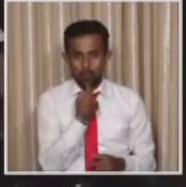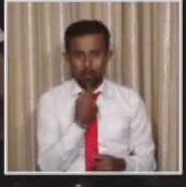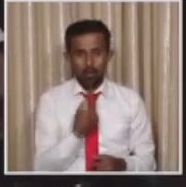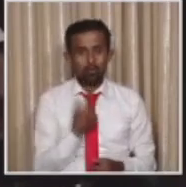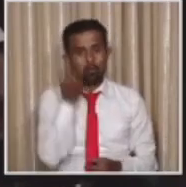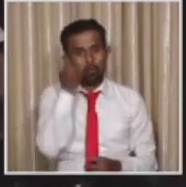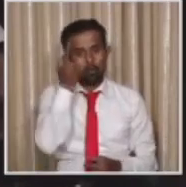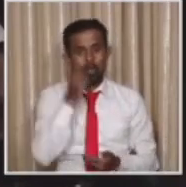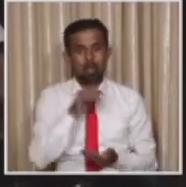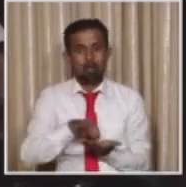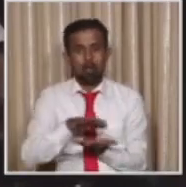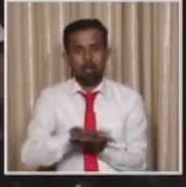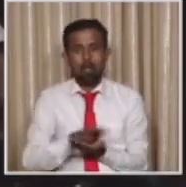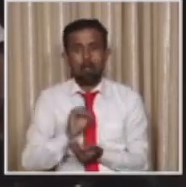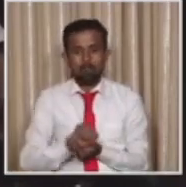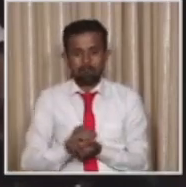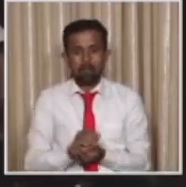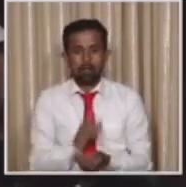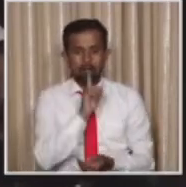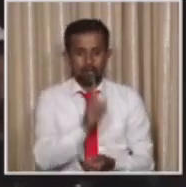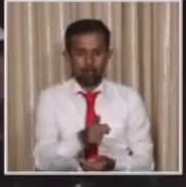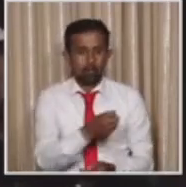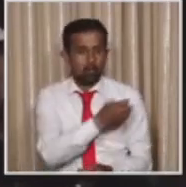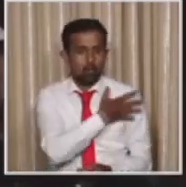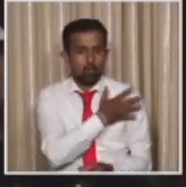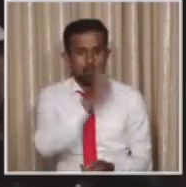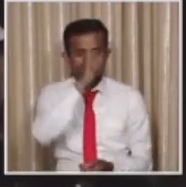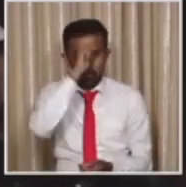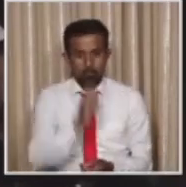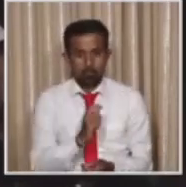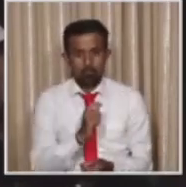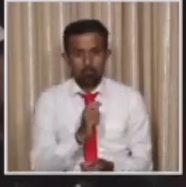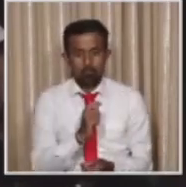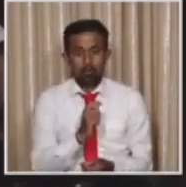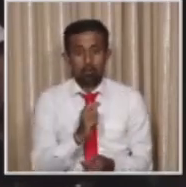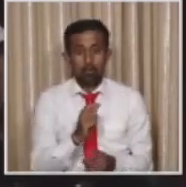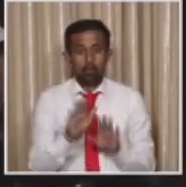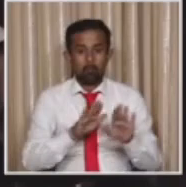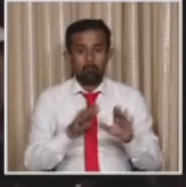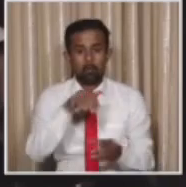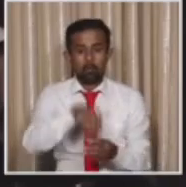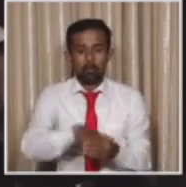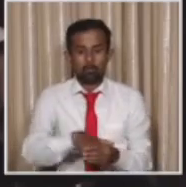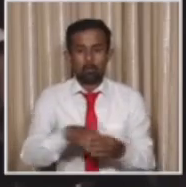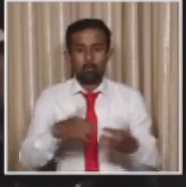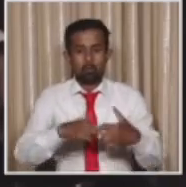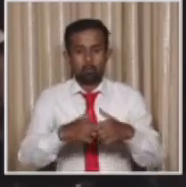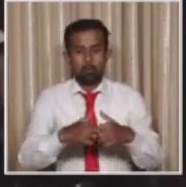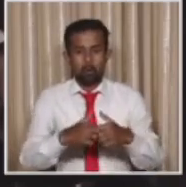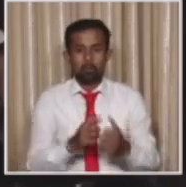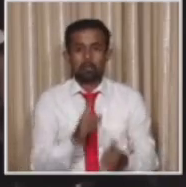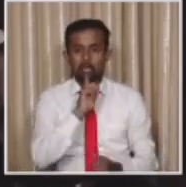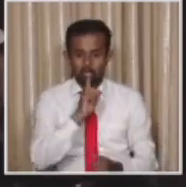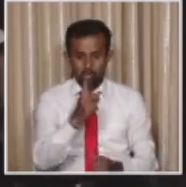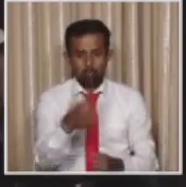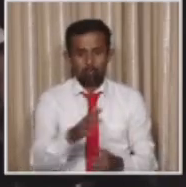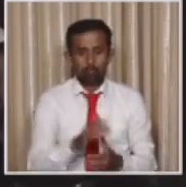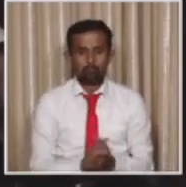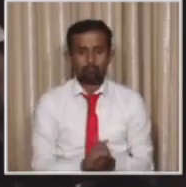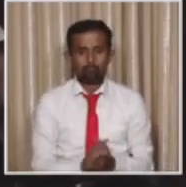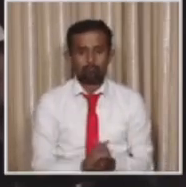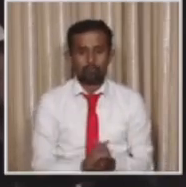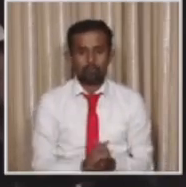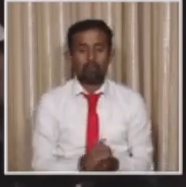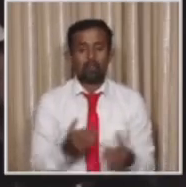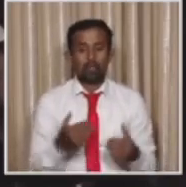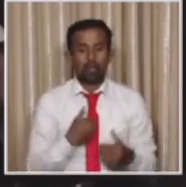තියෙන. හොද අපි කිව්වා ගෝඨාභය රාජපක්ෂ මහත්තයාගේ පාලන කාලය තුළ ඇතිවුණ තත්ත්වයන් පිළිබඳ අපි එතුමාට කිව්වා. තව විනාඩි දෙකක් කාලයක් අපි